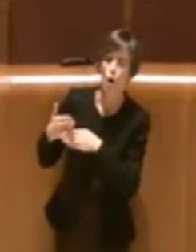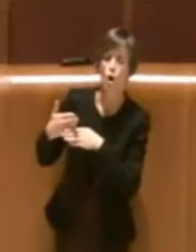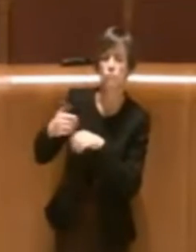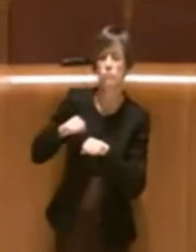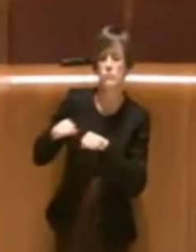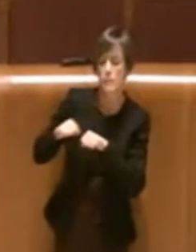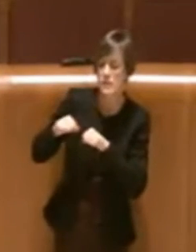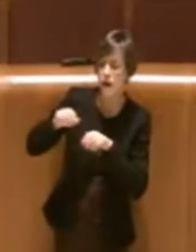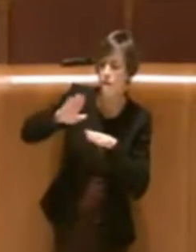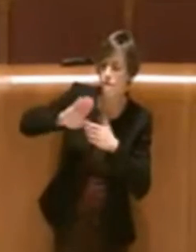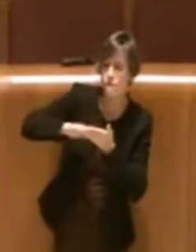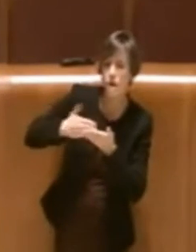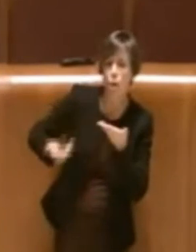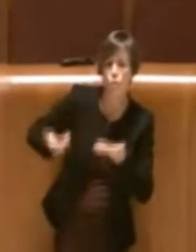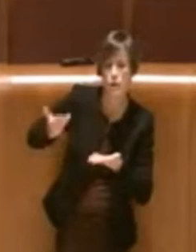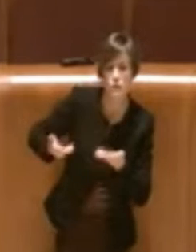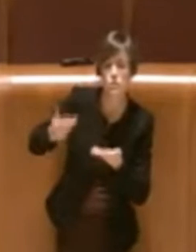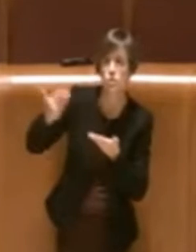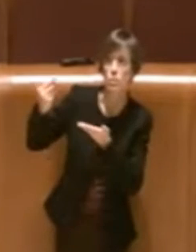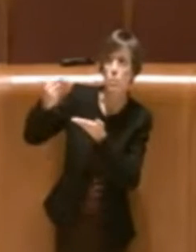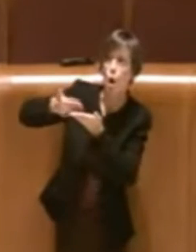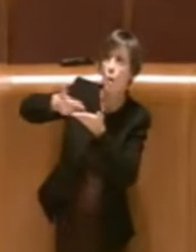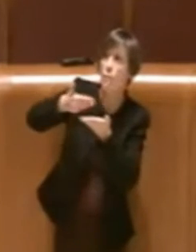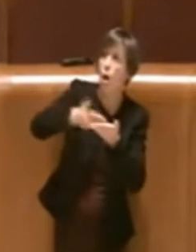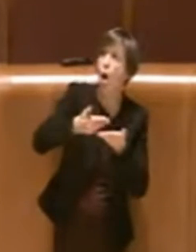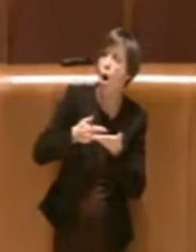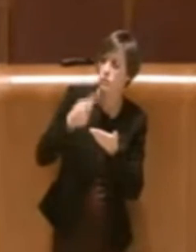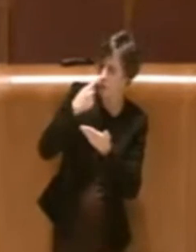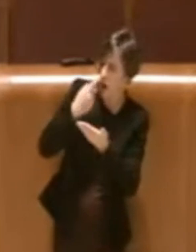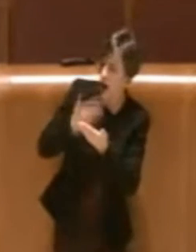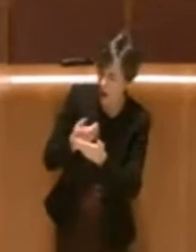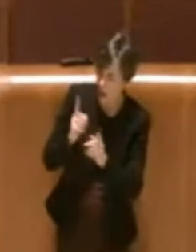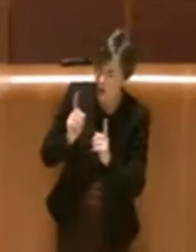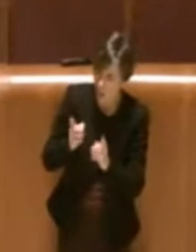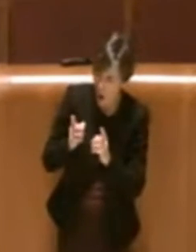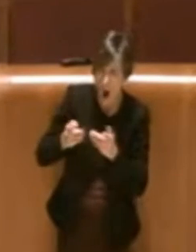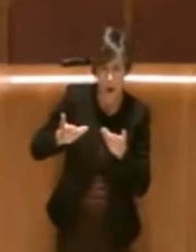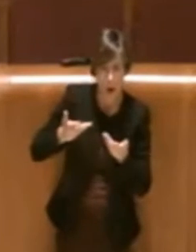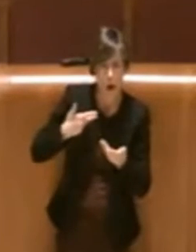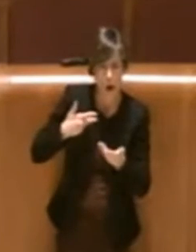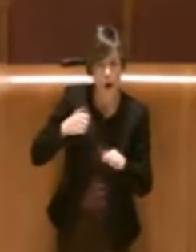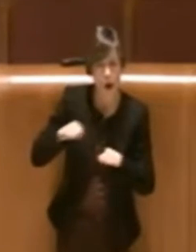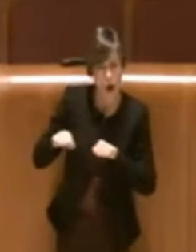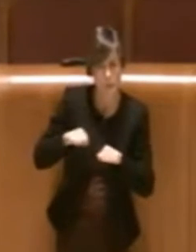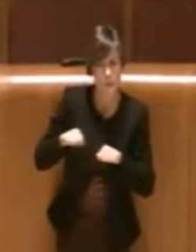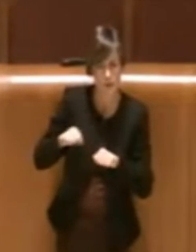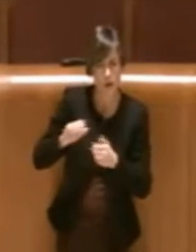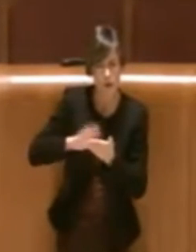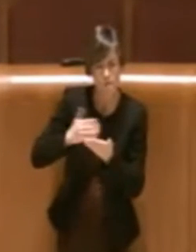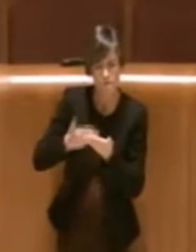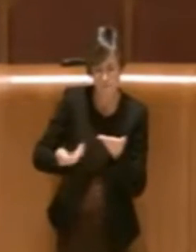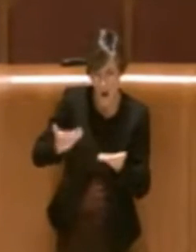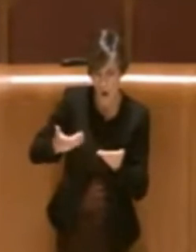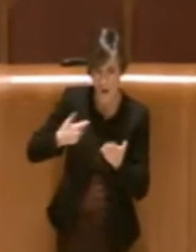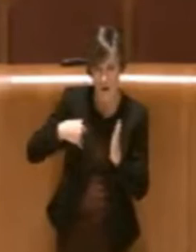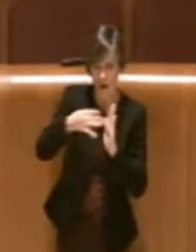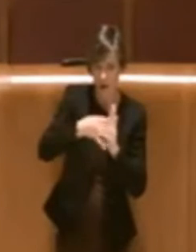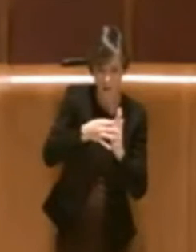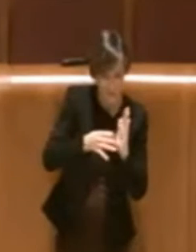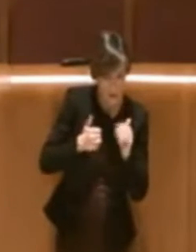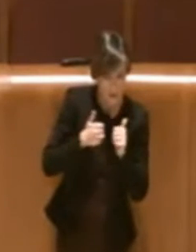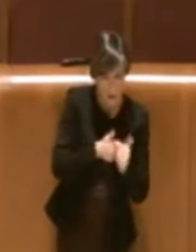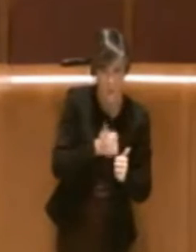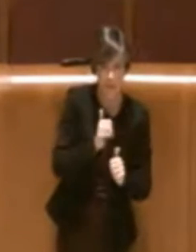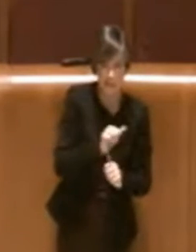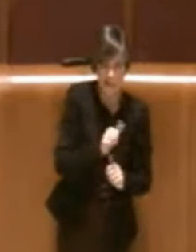queste proposte saranno quelle più idonee per quegli edifici, quelle che maggiormente rispetteranno i nostri criteri, quelli che